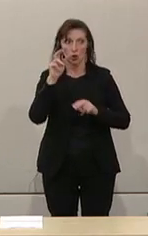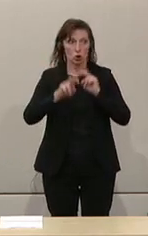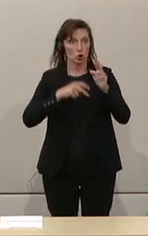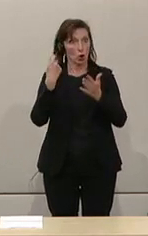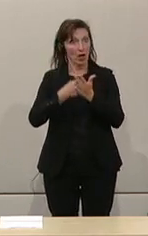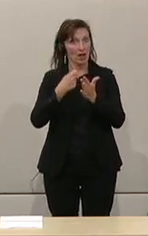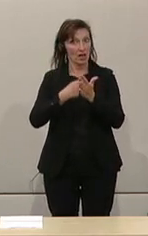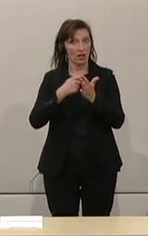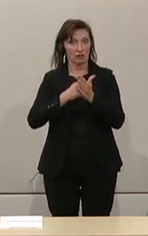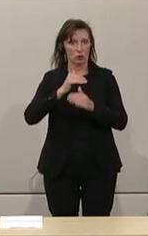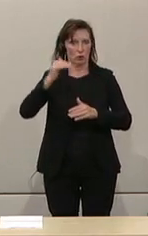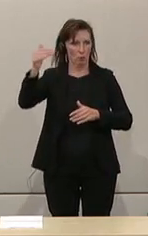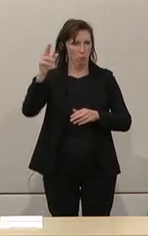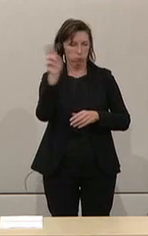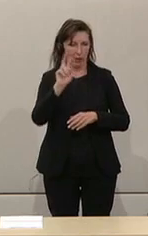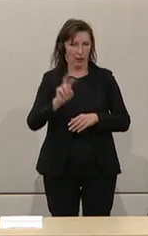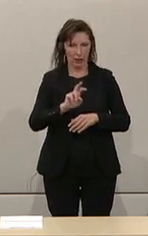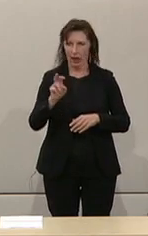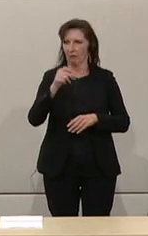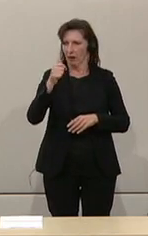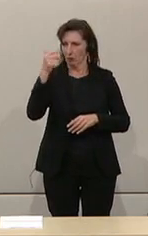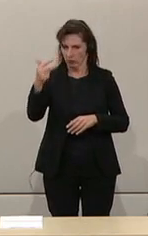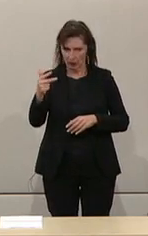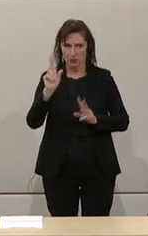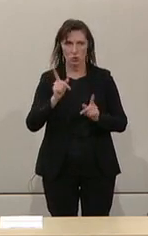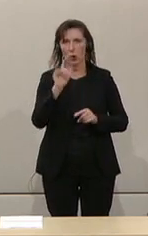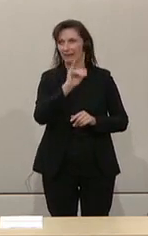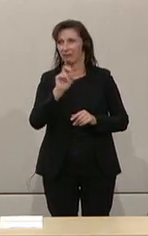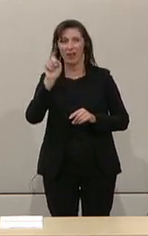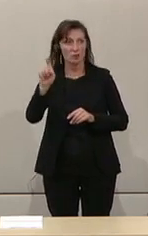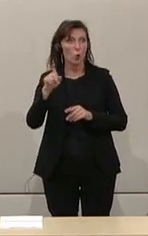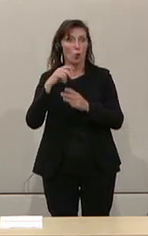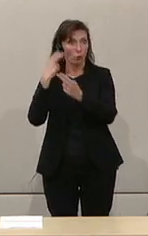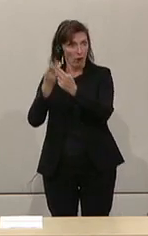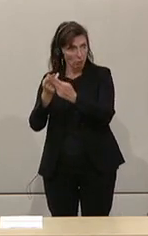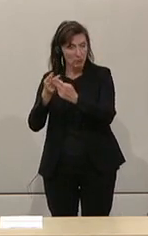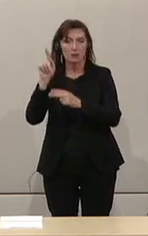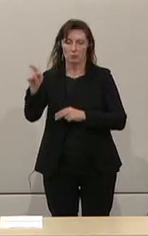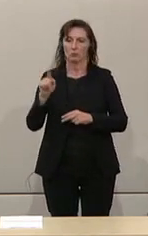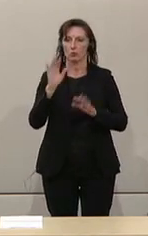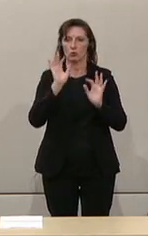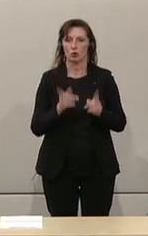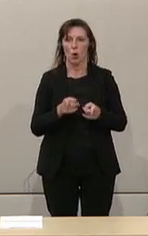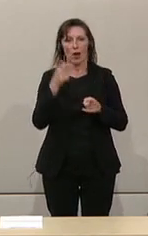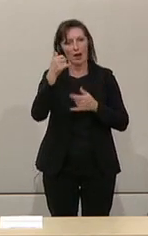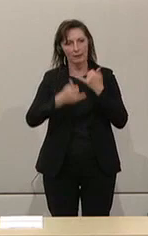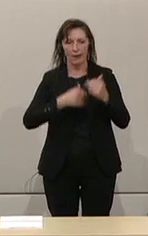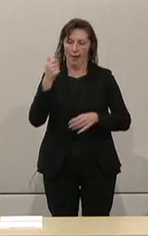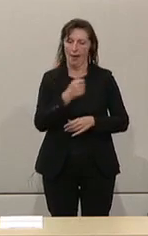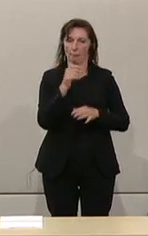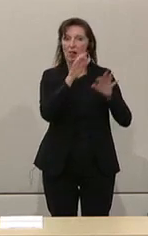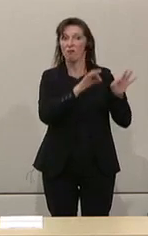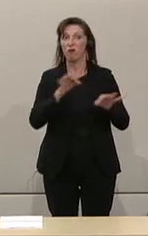§ 33 Absatz 1 EStG an die Inflation zu koppeln und künftig per Verordnungsweg einmal jährlich zu